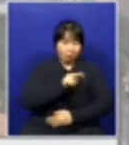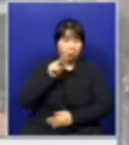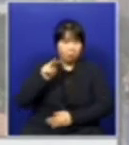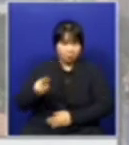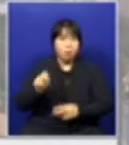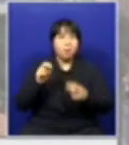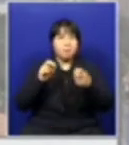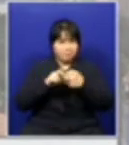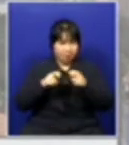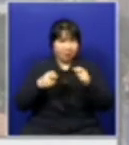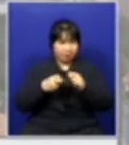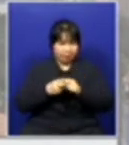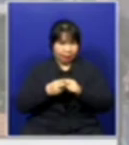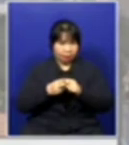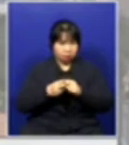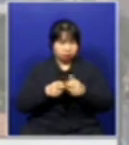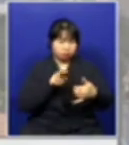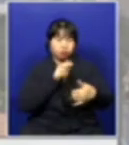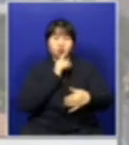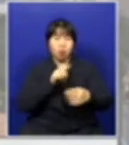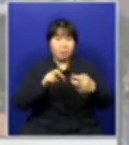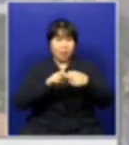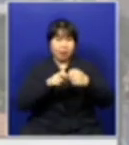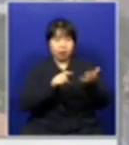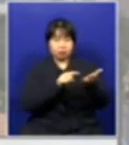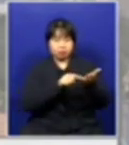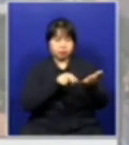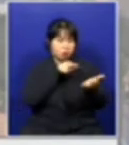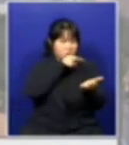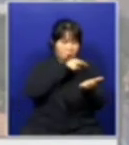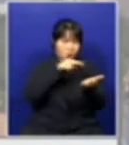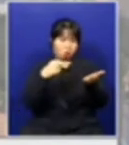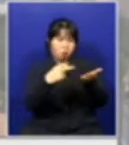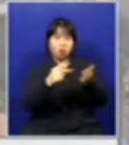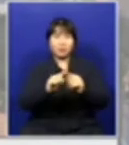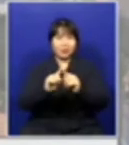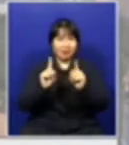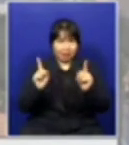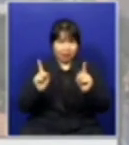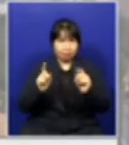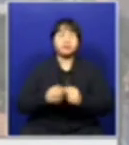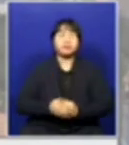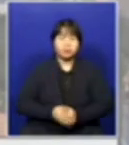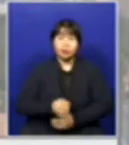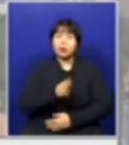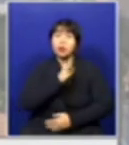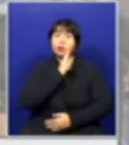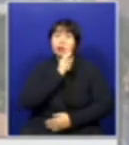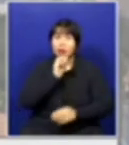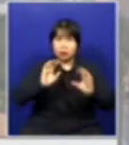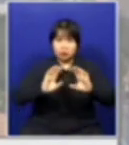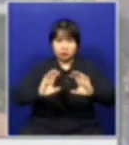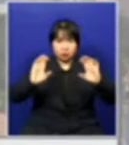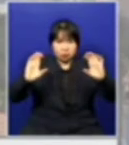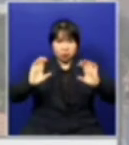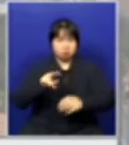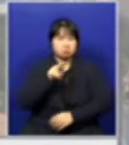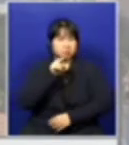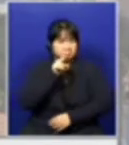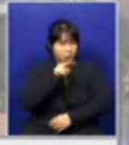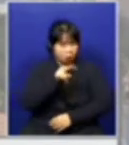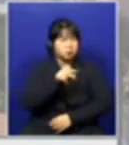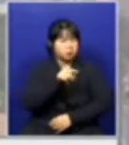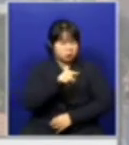ที่ใครเป็นคนมองดังนั้นปัญหาเดียวกันเมื่อภาครัฐมองก็จะเป็นอีกแบบนึ